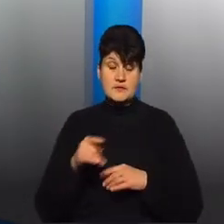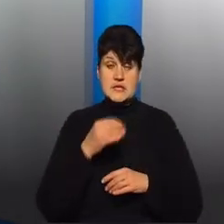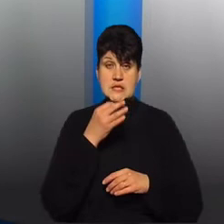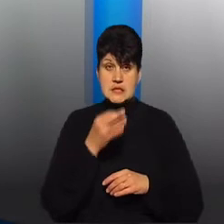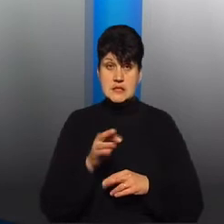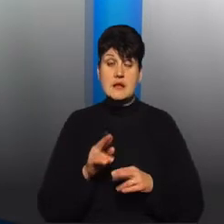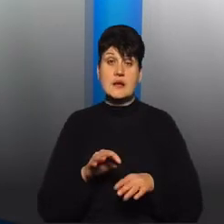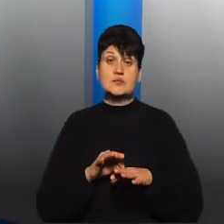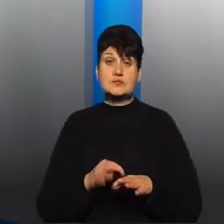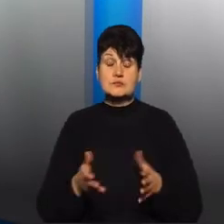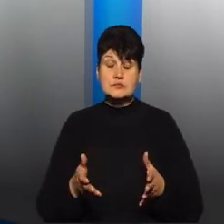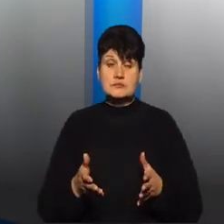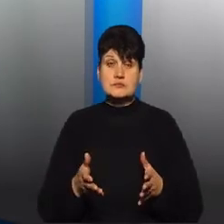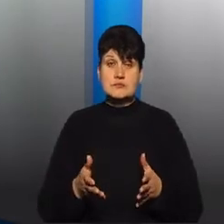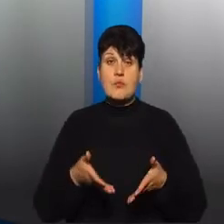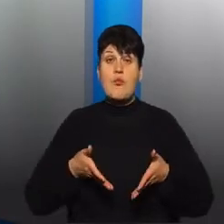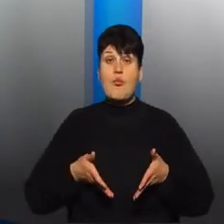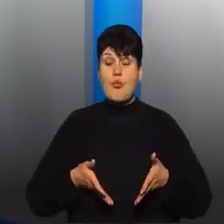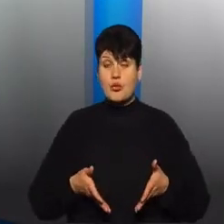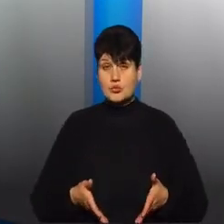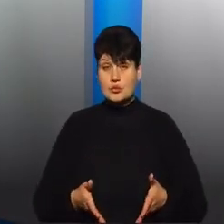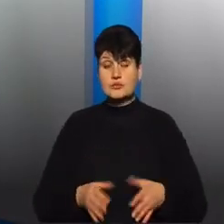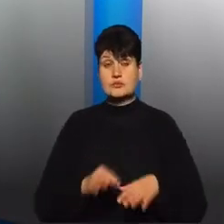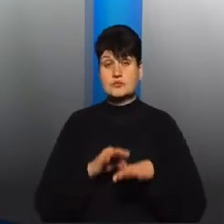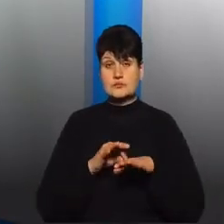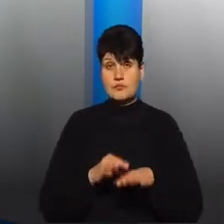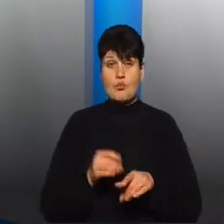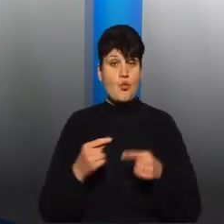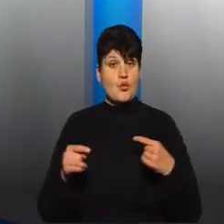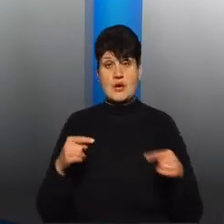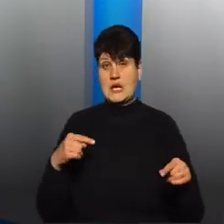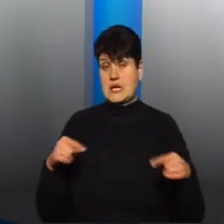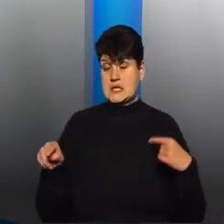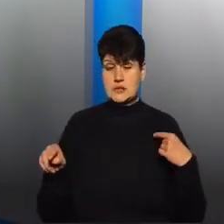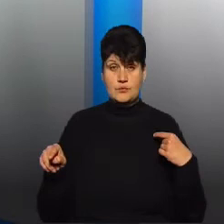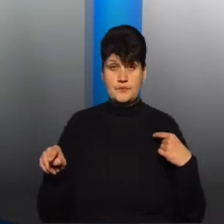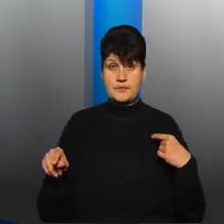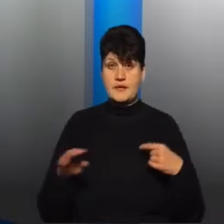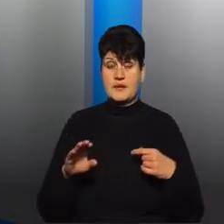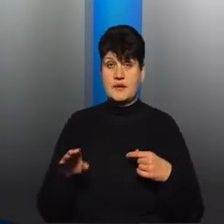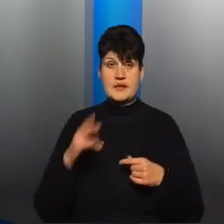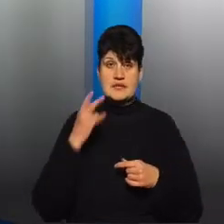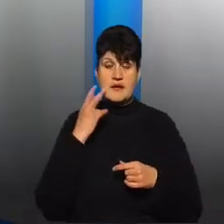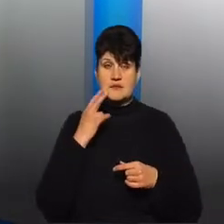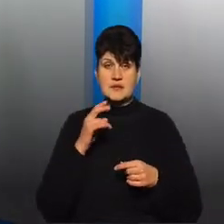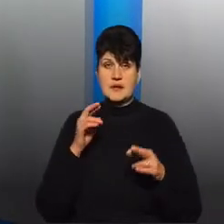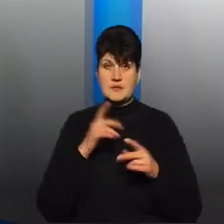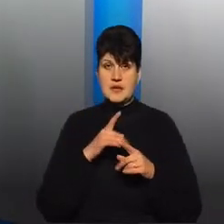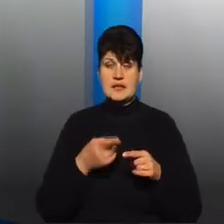Ну, пологи проходять, повірте, по-різному і зазвичай не фізіологічно. Тобто це йдуть обструктивні пологи